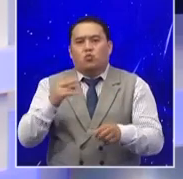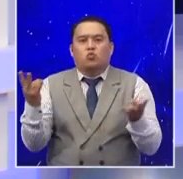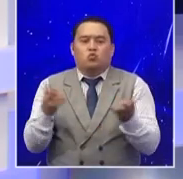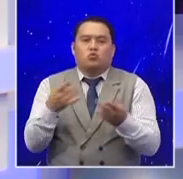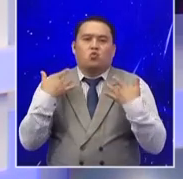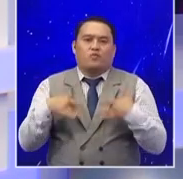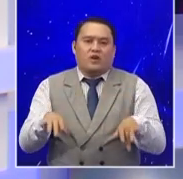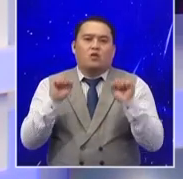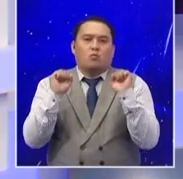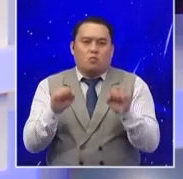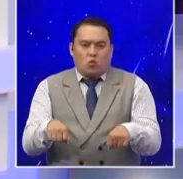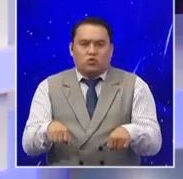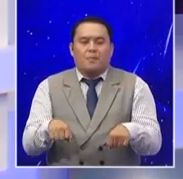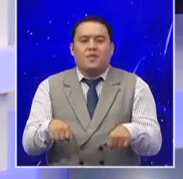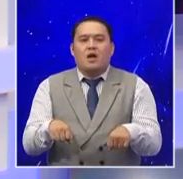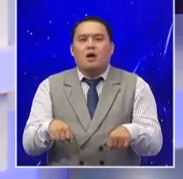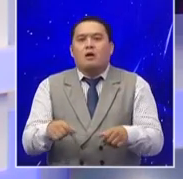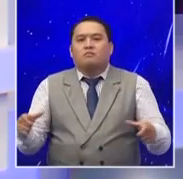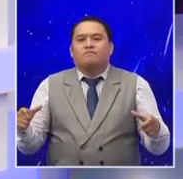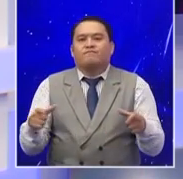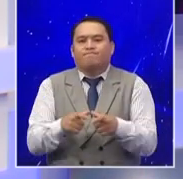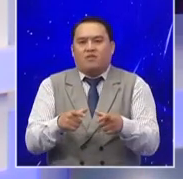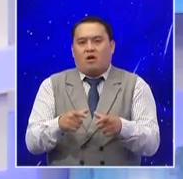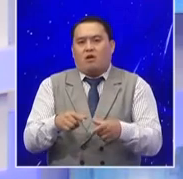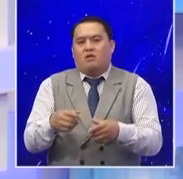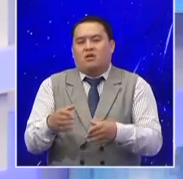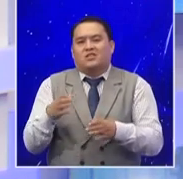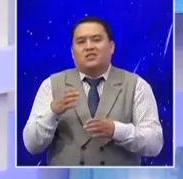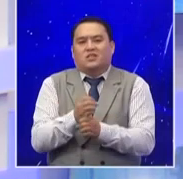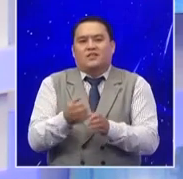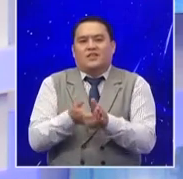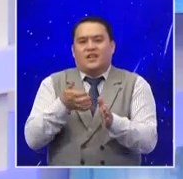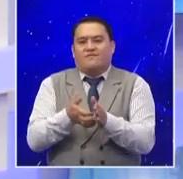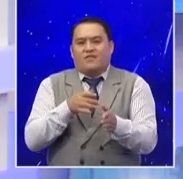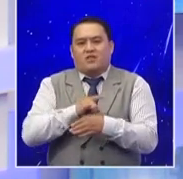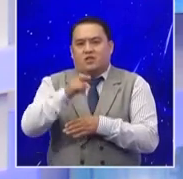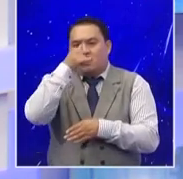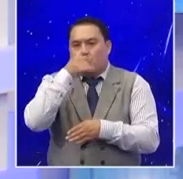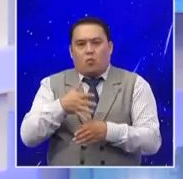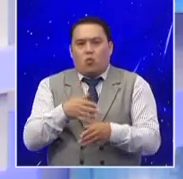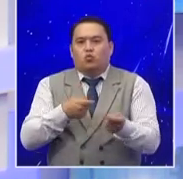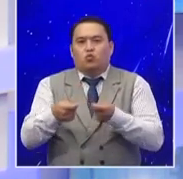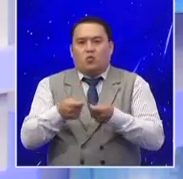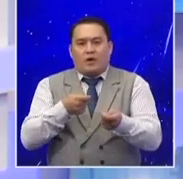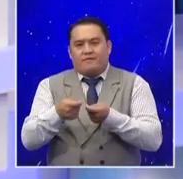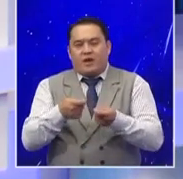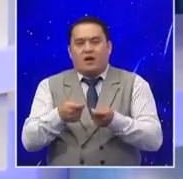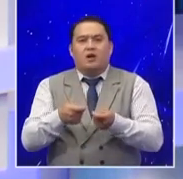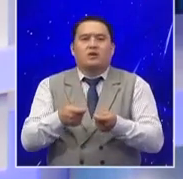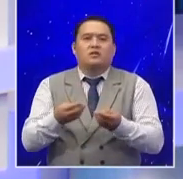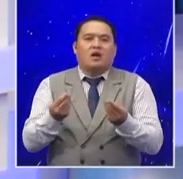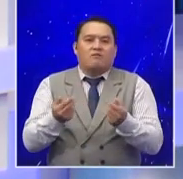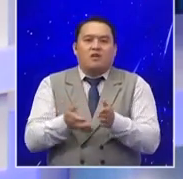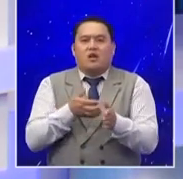вынужденных увольнениях. Причина – вызваны пандемией коронавируса кризис, от которого авиаотрасль не может оправиться. Профсоюзы и правительство